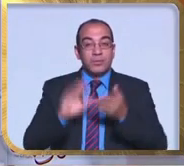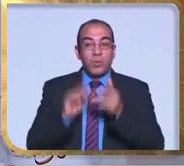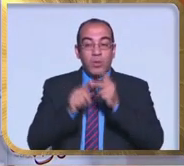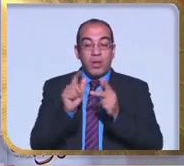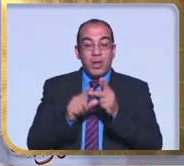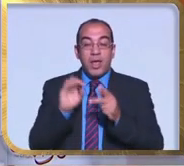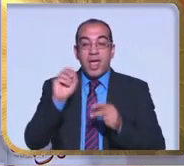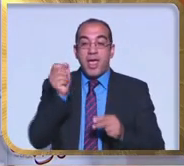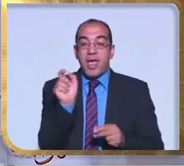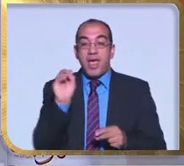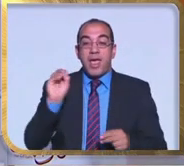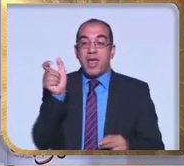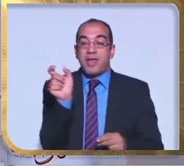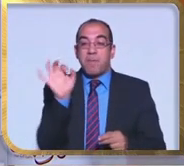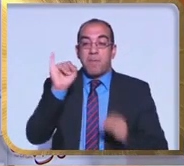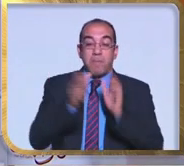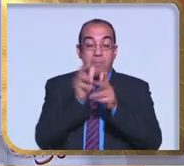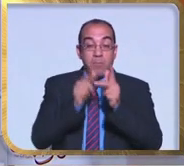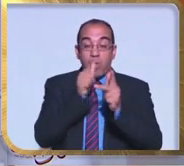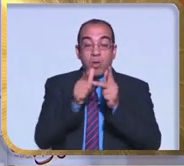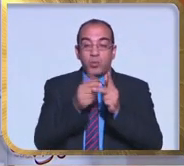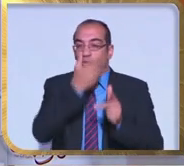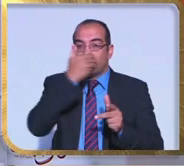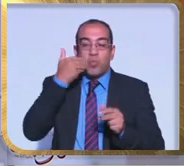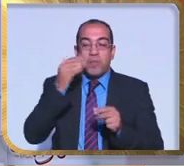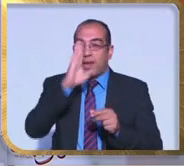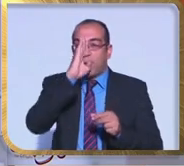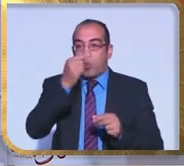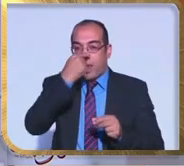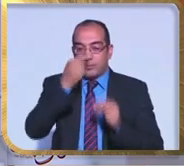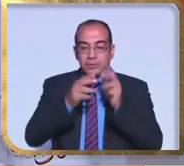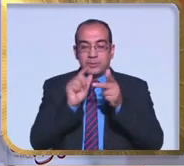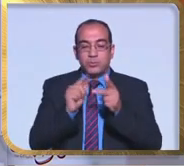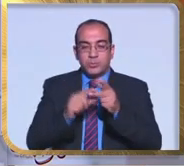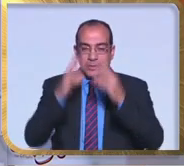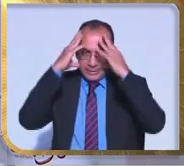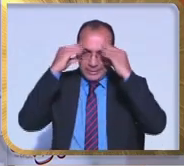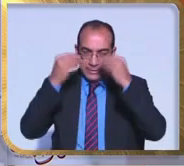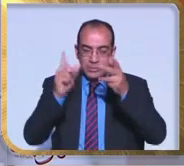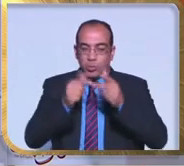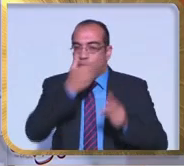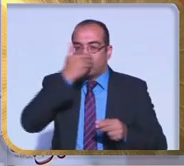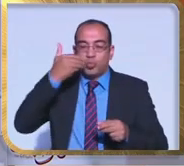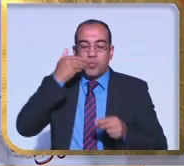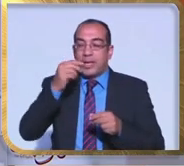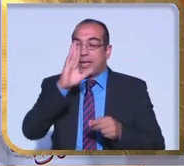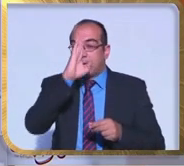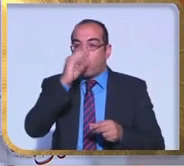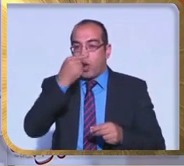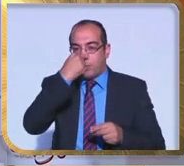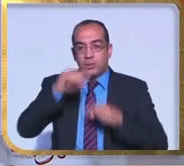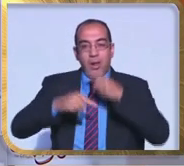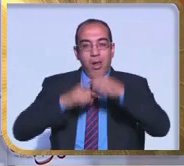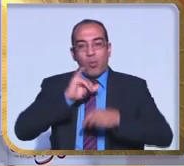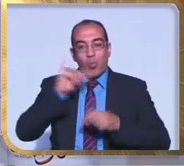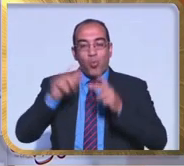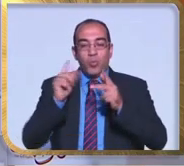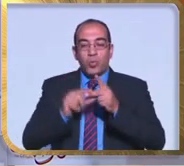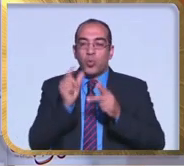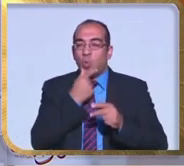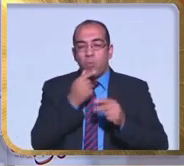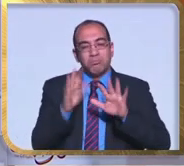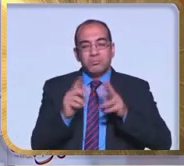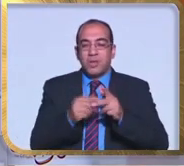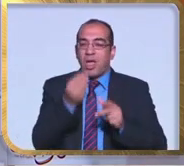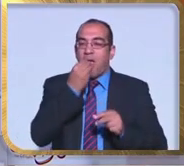الأستاذة هانم بتسأل بالنسبة لصيام الاثنين والخميس، هي بتتطوع بصيام الاثنين والخميس لكنها في يوم اضطرت